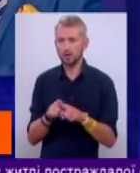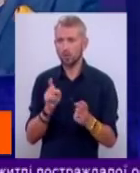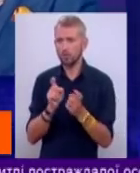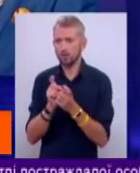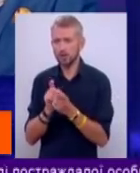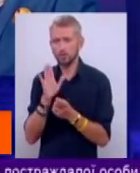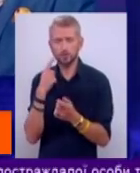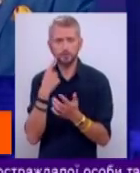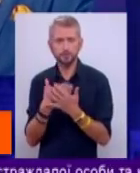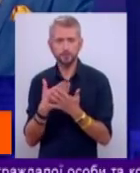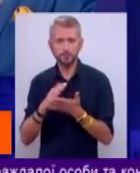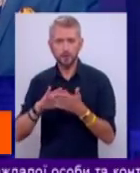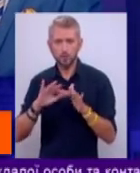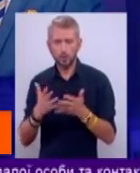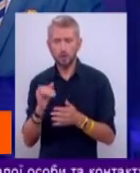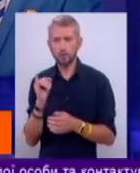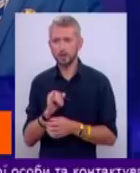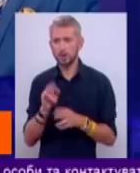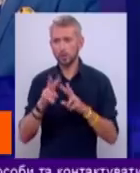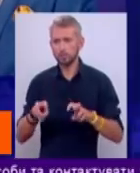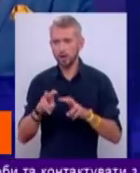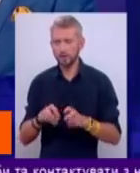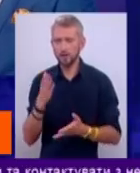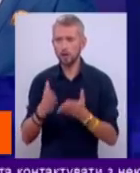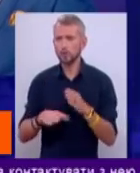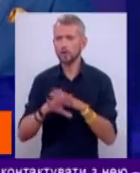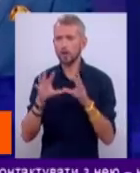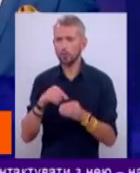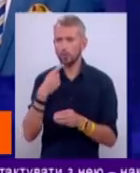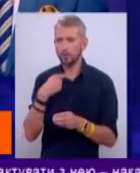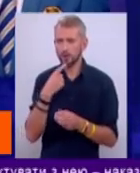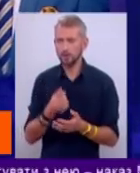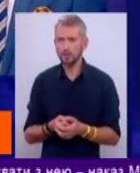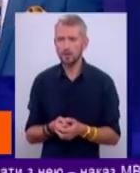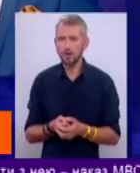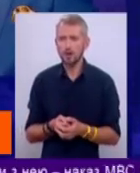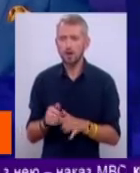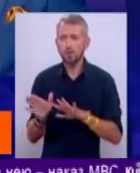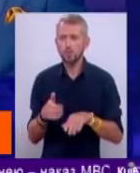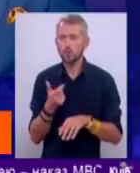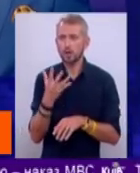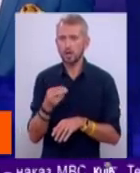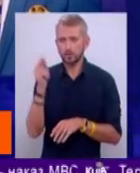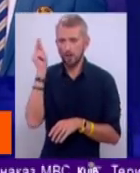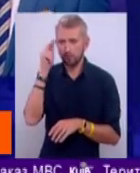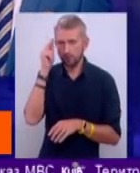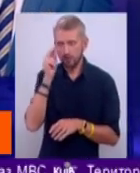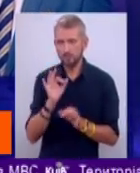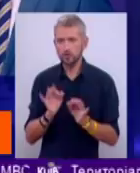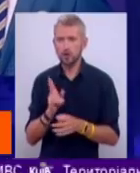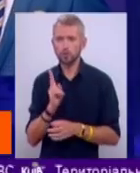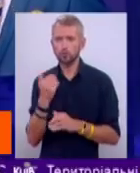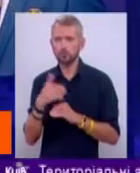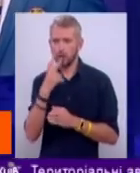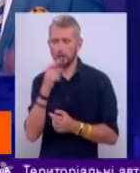будемо моделювати ситуацію і, власне, розбиратися. Якщо загалом говорити, ось минуло кілька днів навчання. Звичайно, хтось